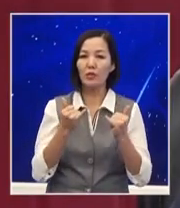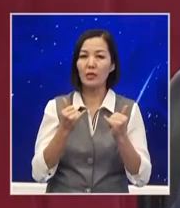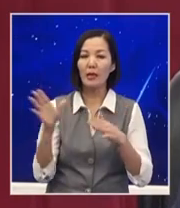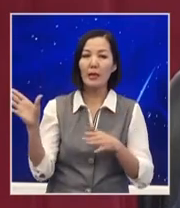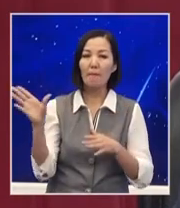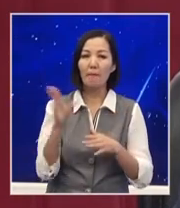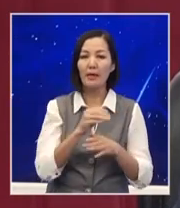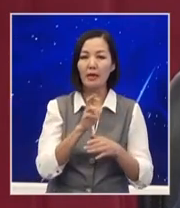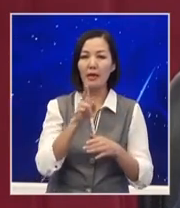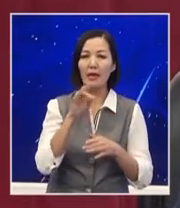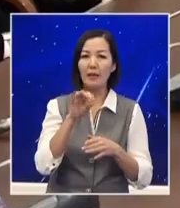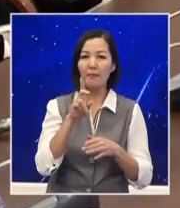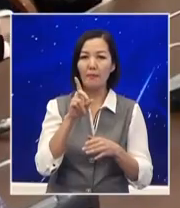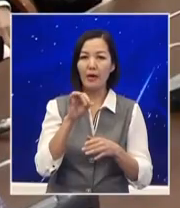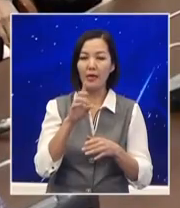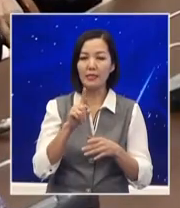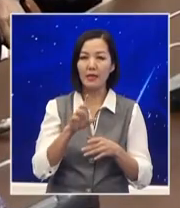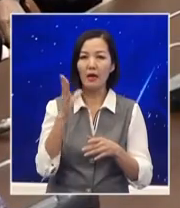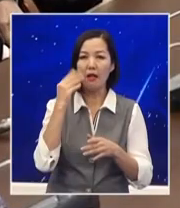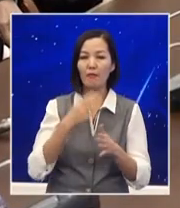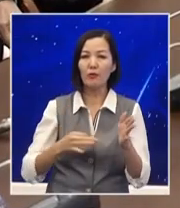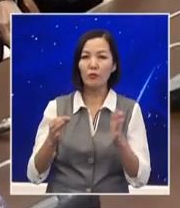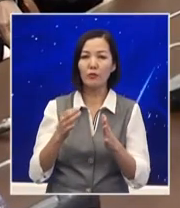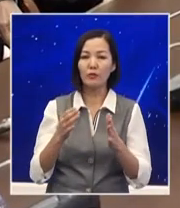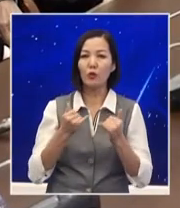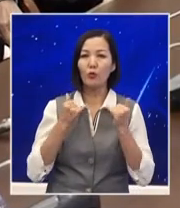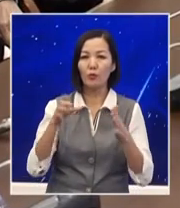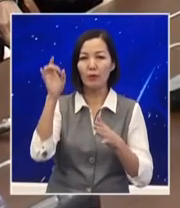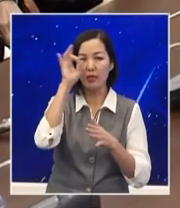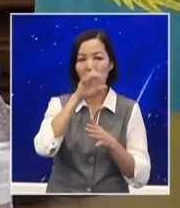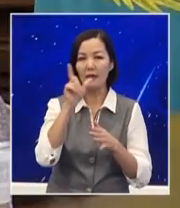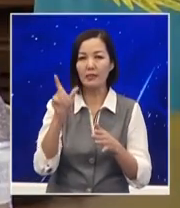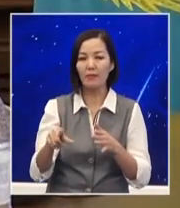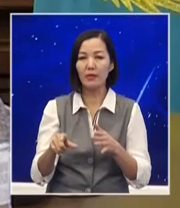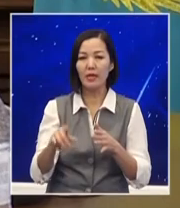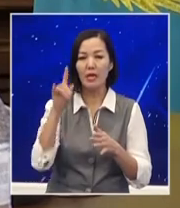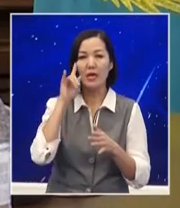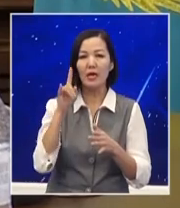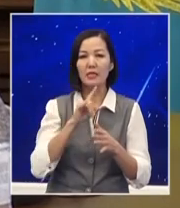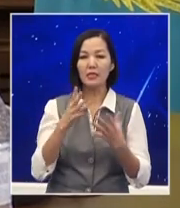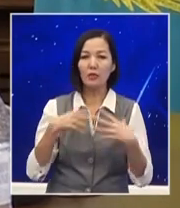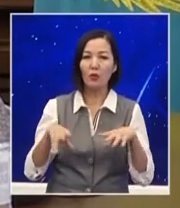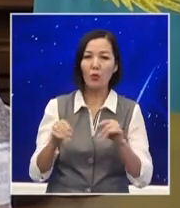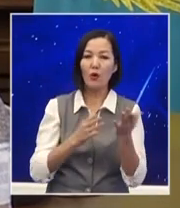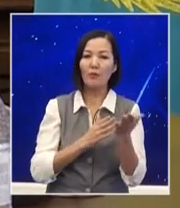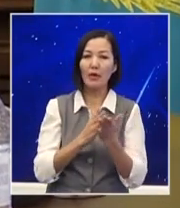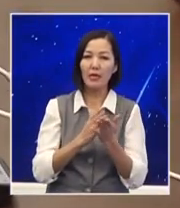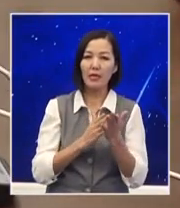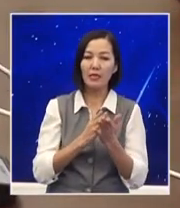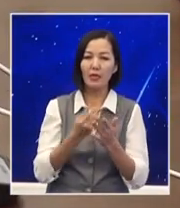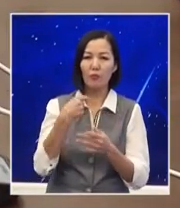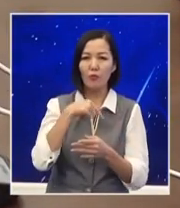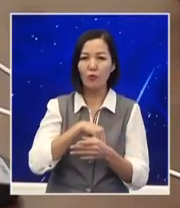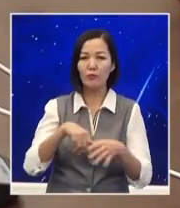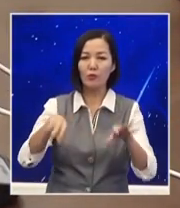қазыналы бірі Әлімғазы Райымбеков, Алматы облысының құрметті азаматы, Қазақстанның мәдениет қайраткері. Алып тұлғалы ақсақалдың адами